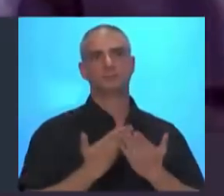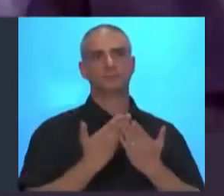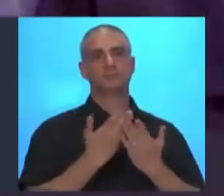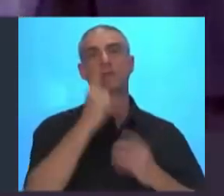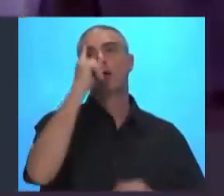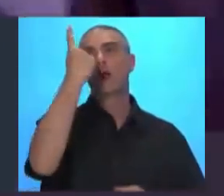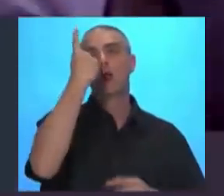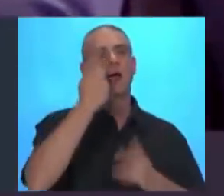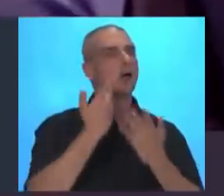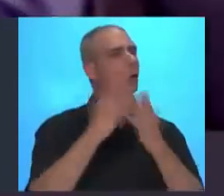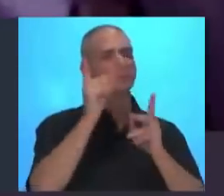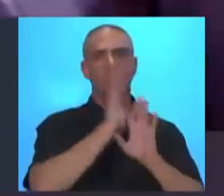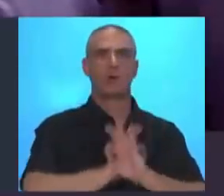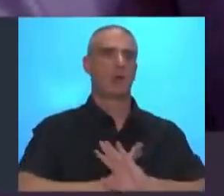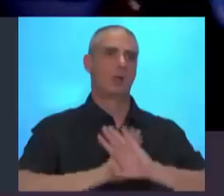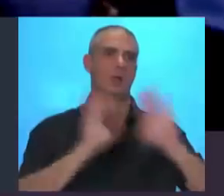אילה אילה אללה.